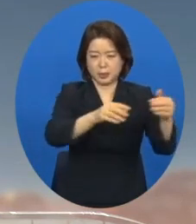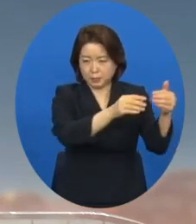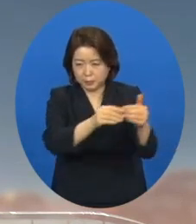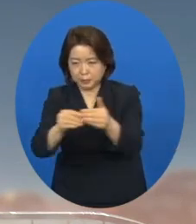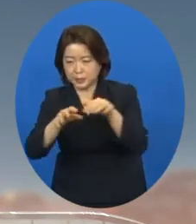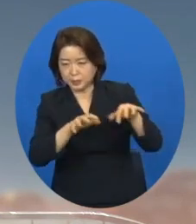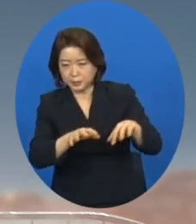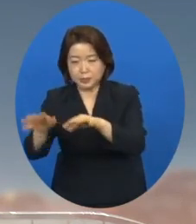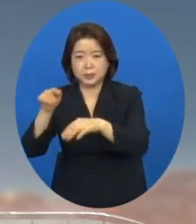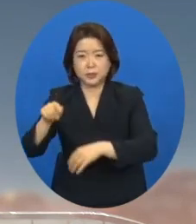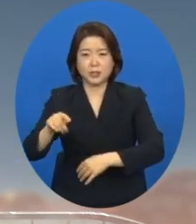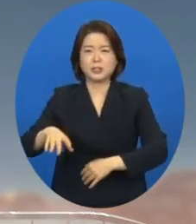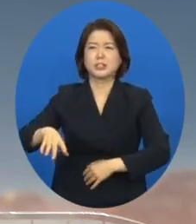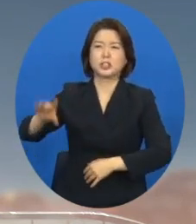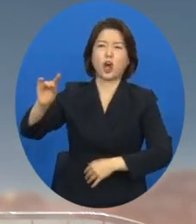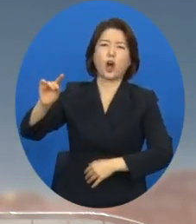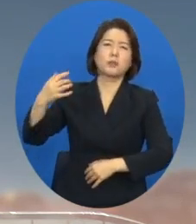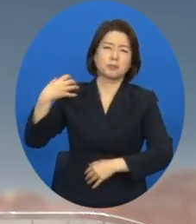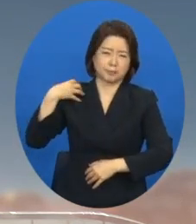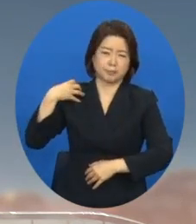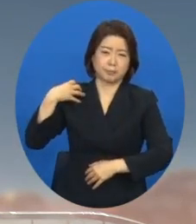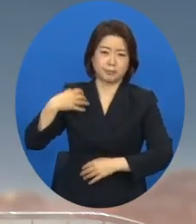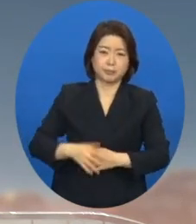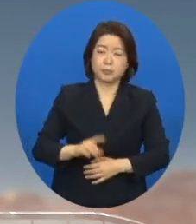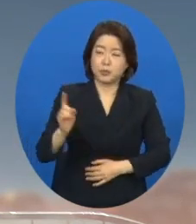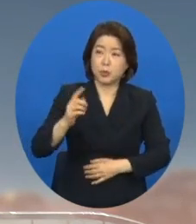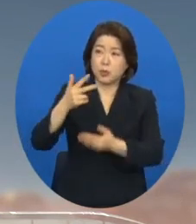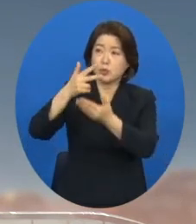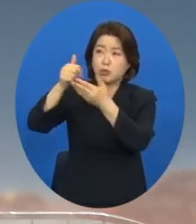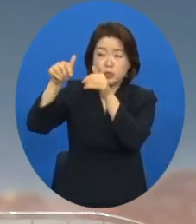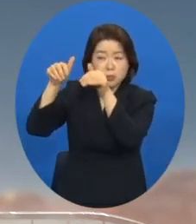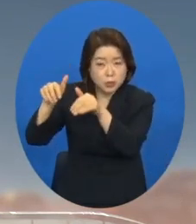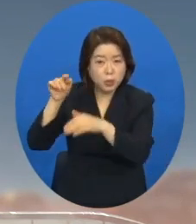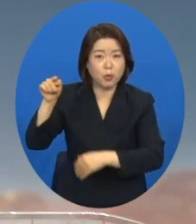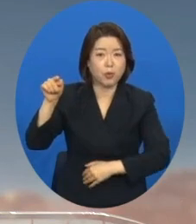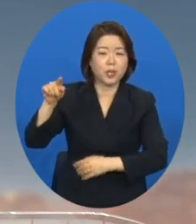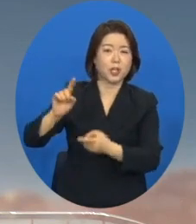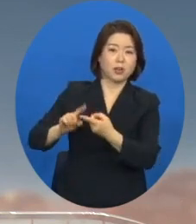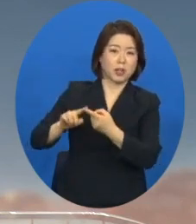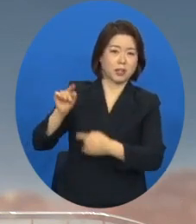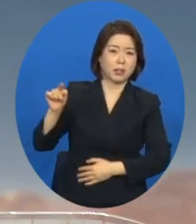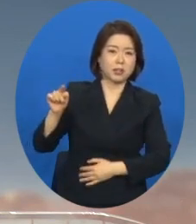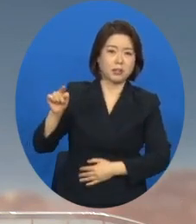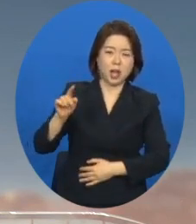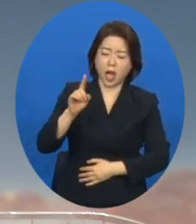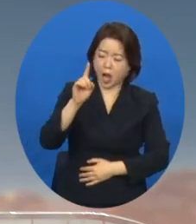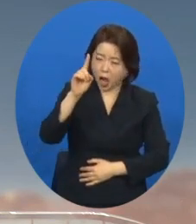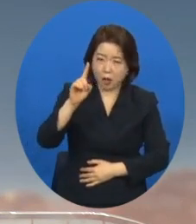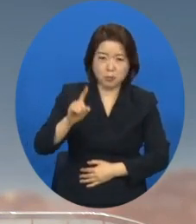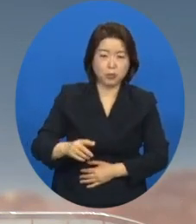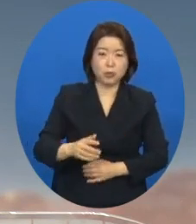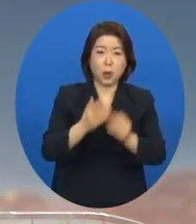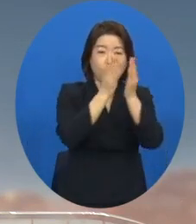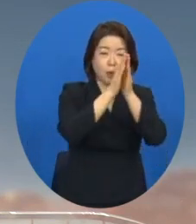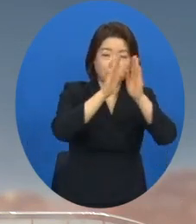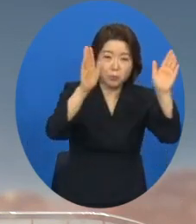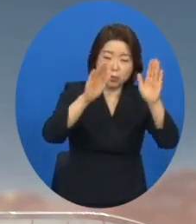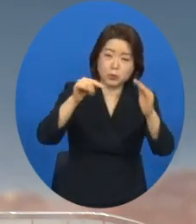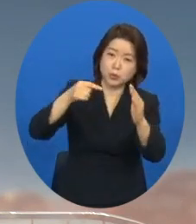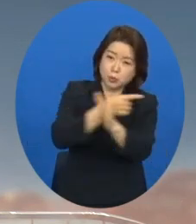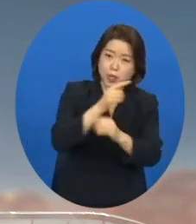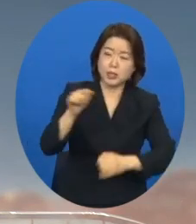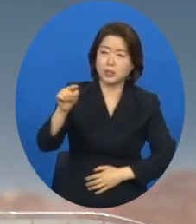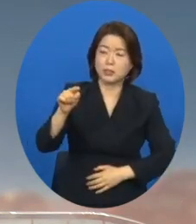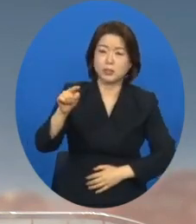그도 처음이고요. 무엇보다 주님의 종이었냐라는 이 부분에 있어서는 아직 한 번도 모세 외에는